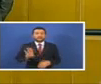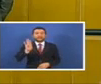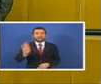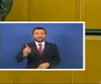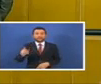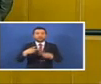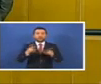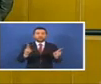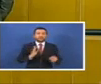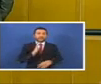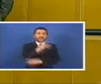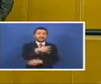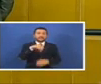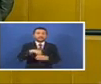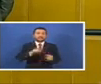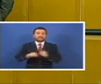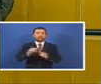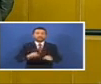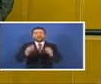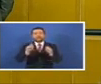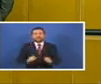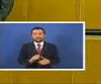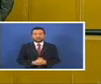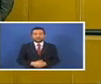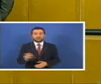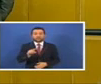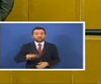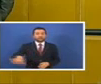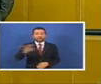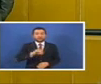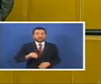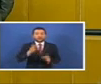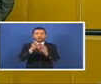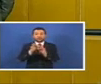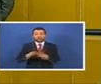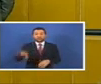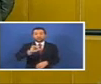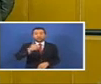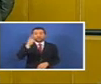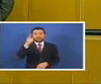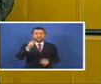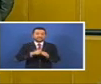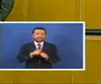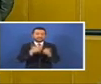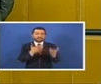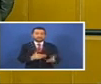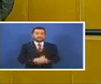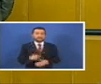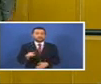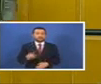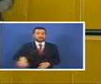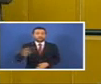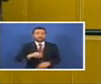demokratik, özgür gelecek için mücadele ediyor. Kürtler Orta Doğu'da önemli bir aktör.